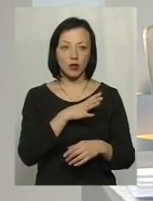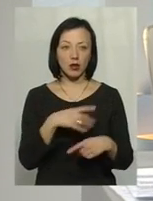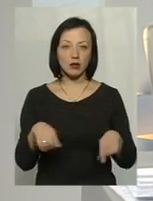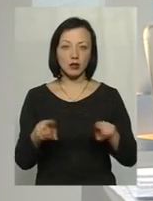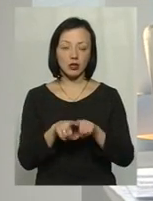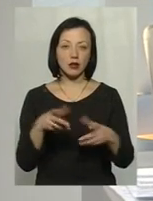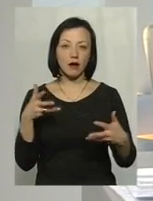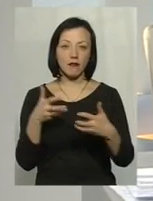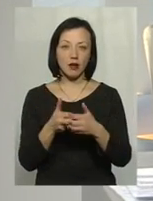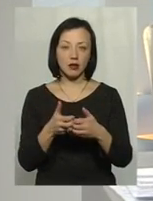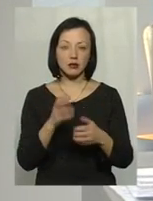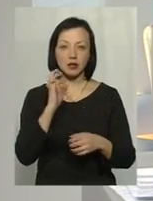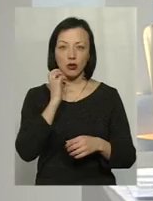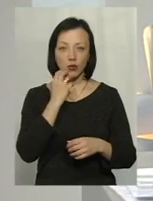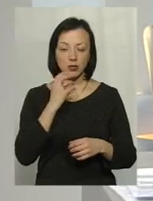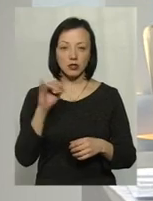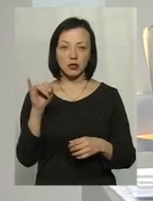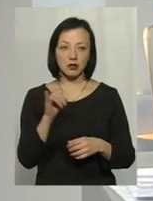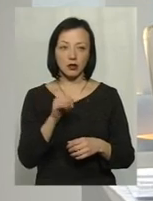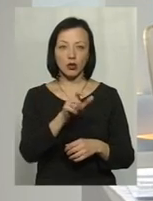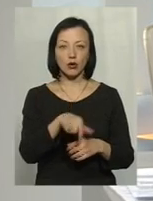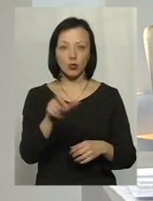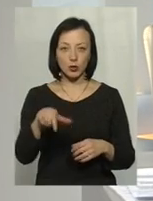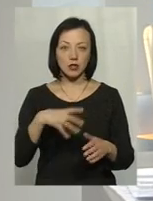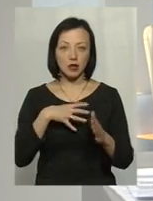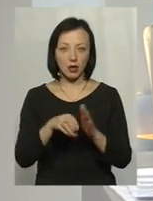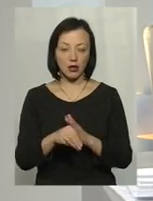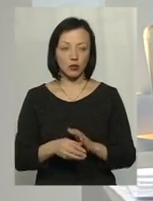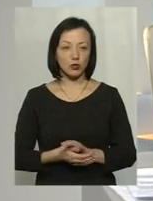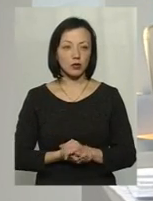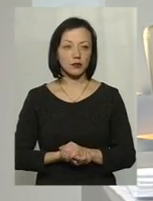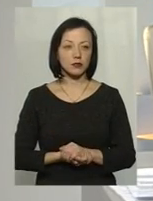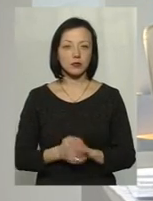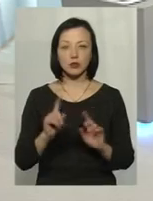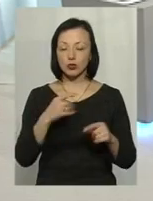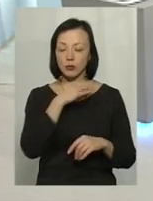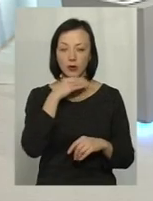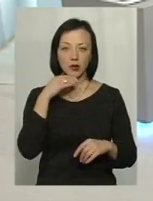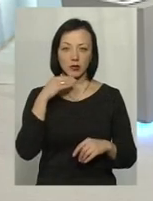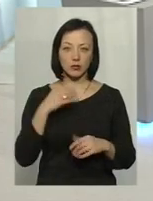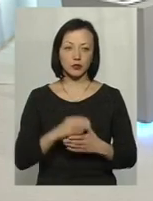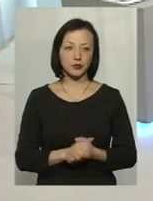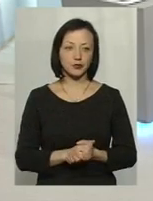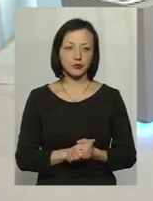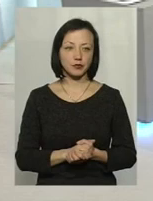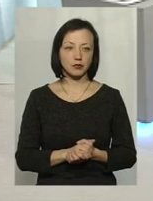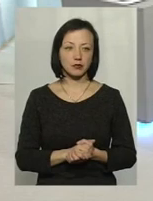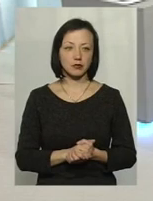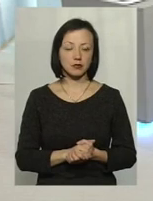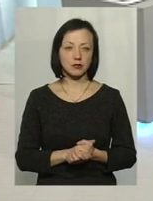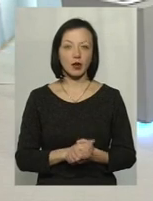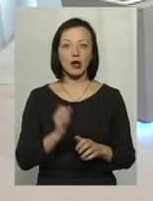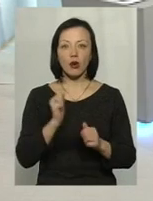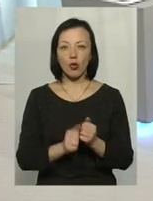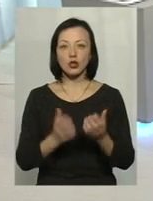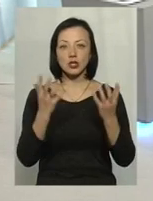теж аварія досить така серйозна, і люди загинули. Дуже багато. Здавалося б, дуже, кожен